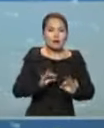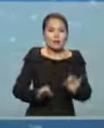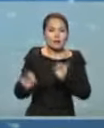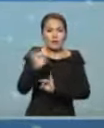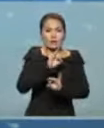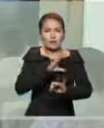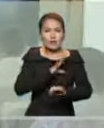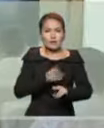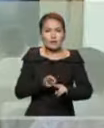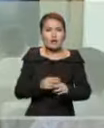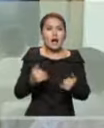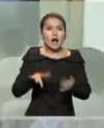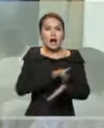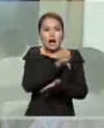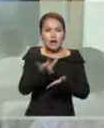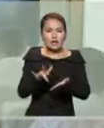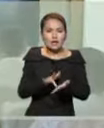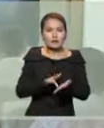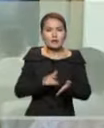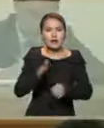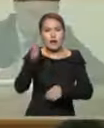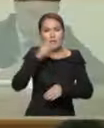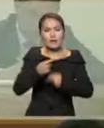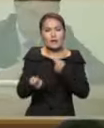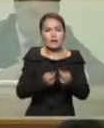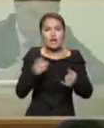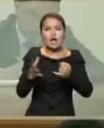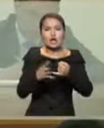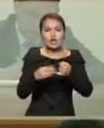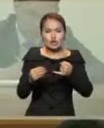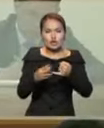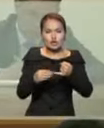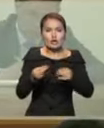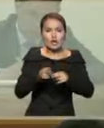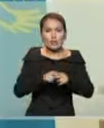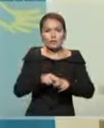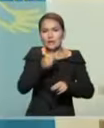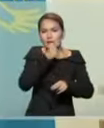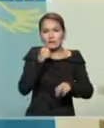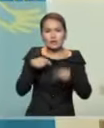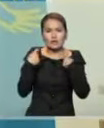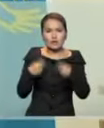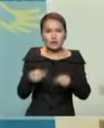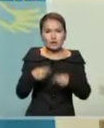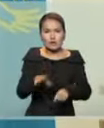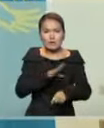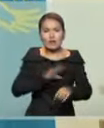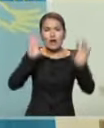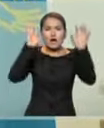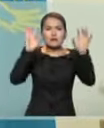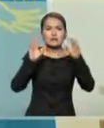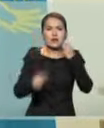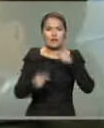өкілдері осындай мәлімдеме жасады. Әсіресе қалалық әкімшіліктің жер қатынастары мен заң бөлімі жұртшылықты қабылдайтын уақытты заңсыз